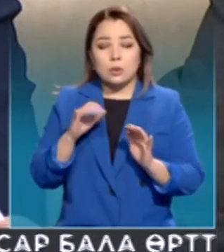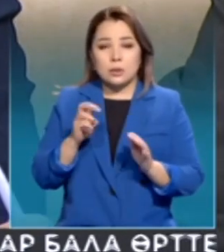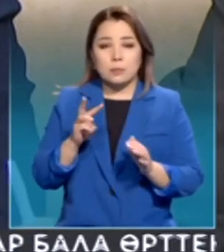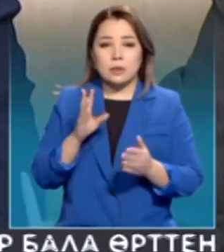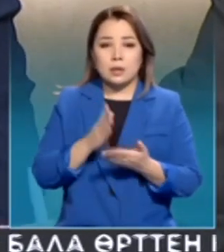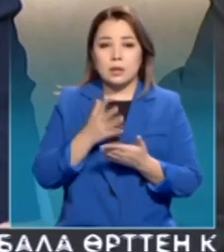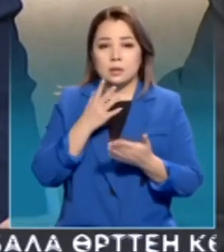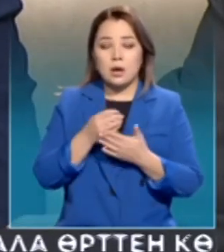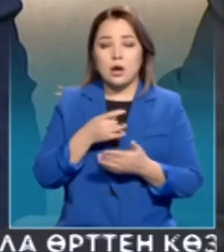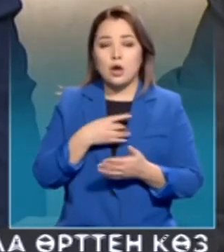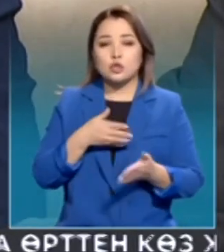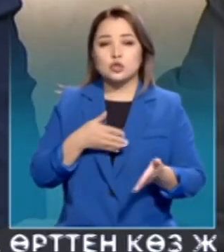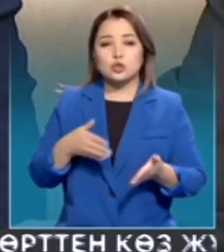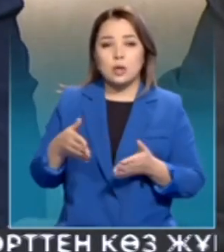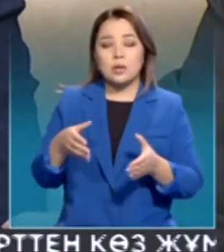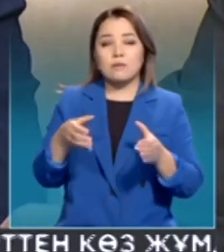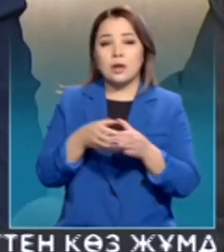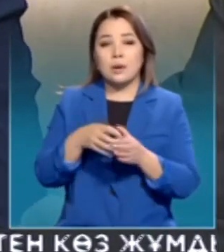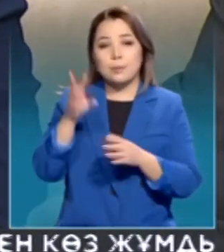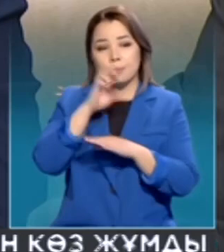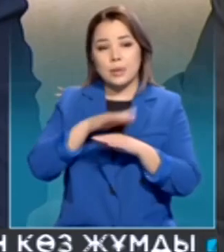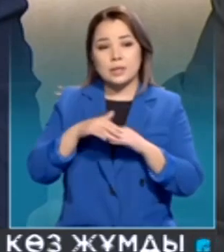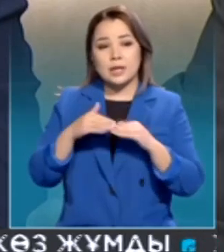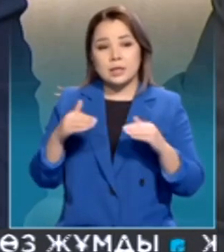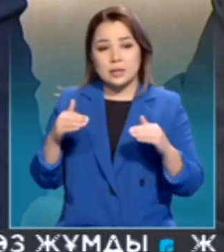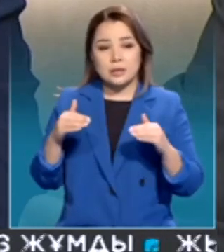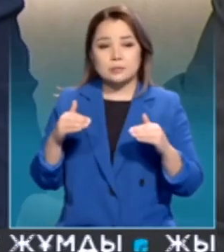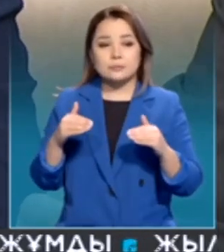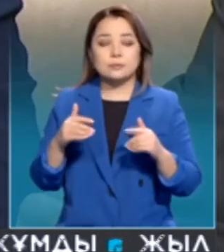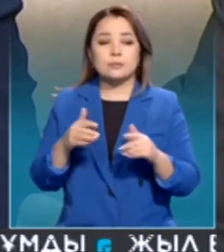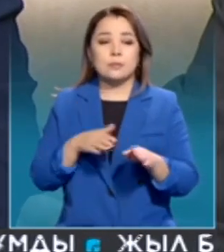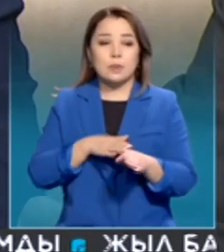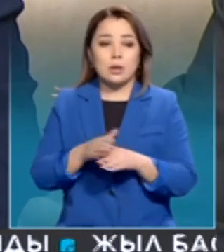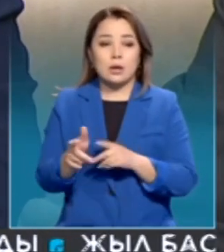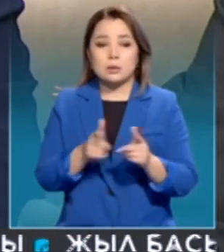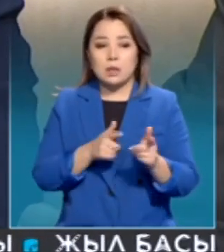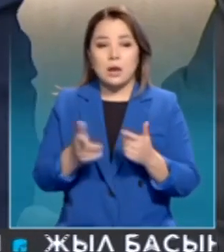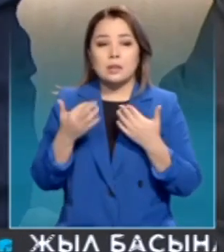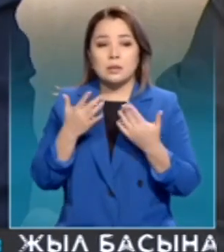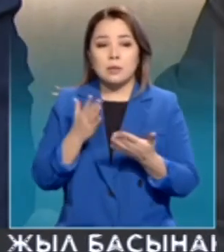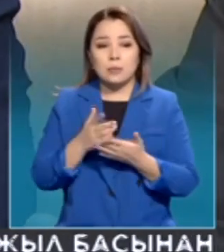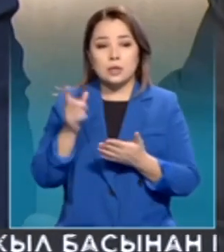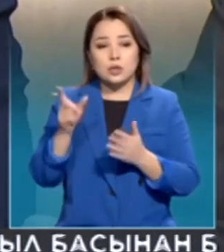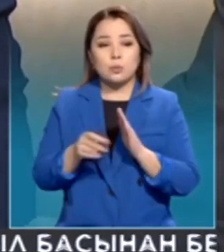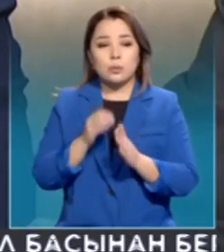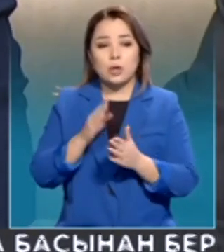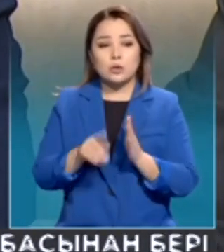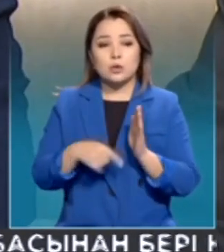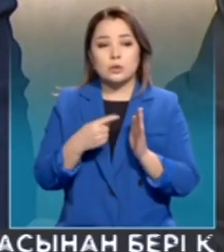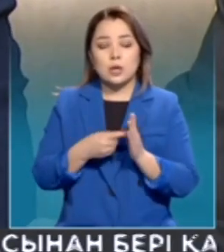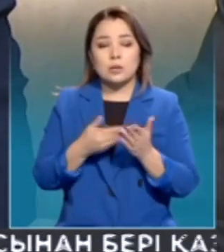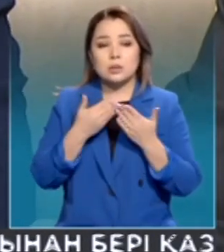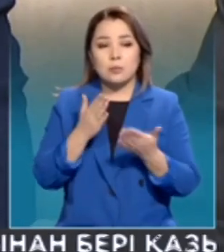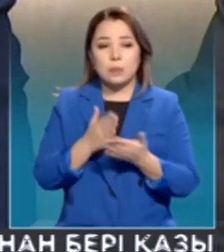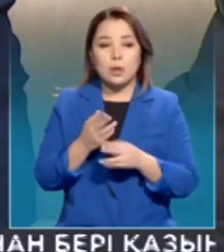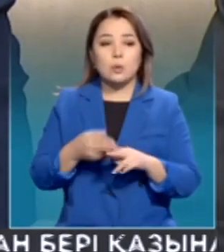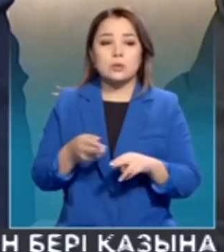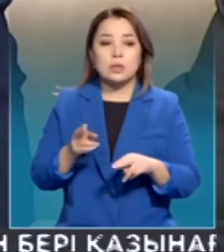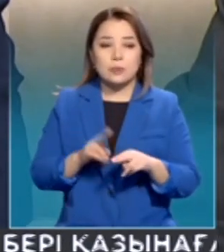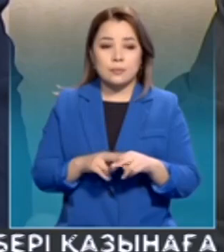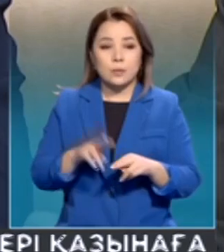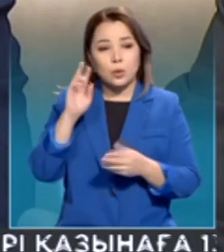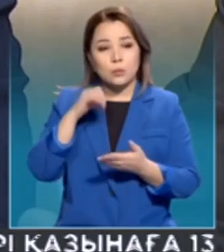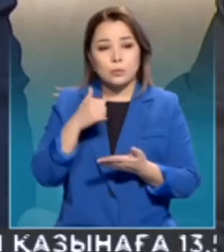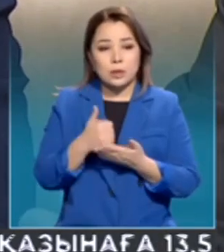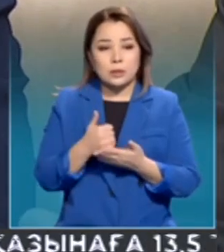Ақжол фракциясы бұл датаны мемлекеттік деңгейде атап өтуді талап еткен депутаттық сауал жолдаған болатын. Алайда